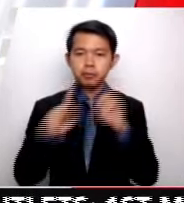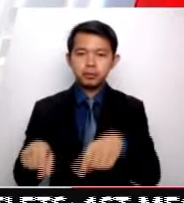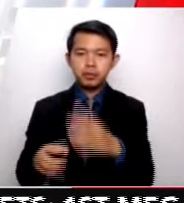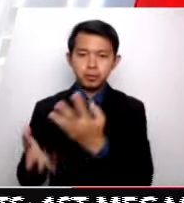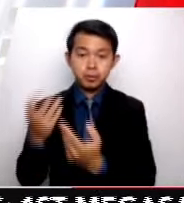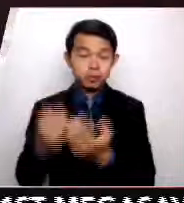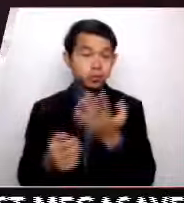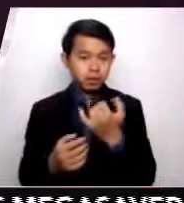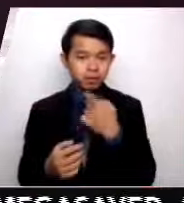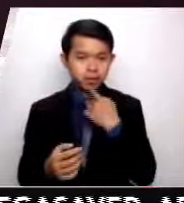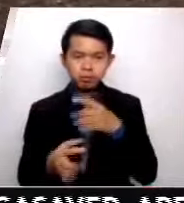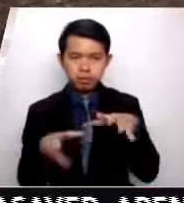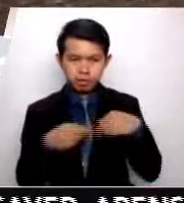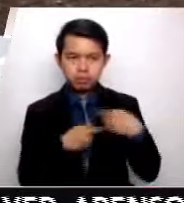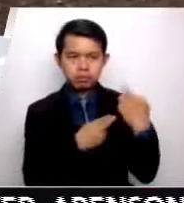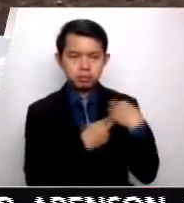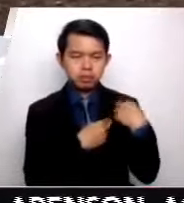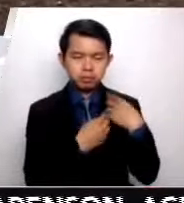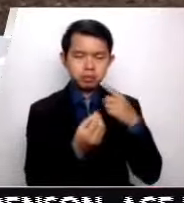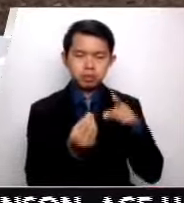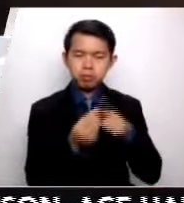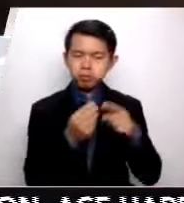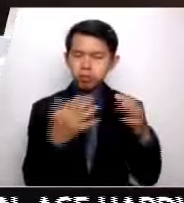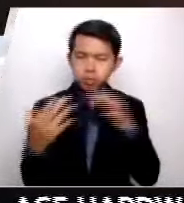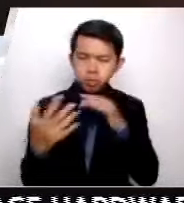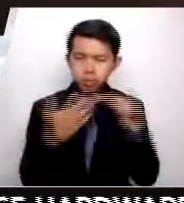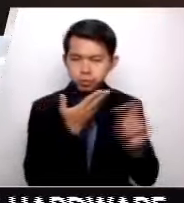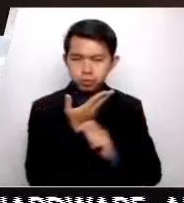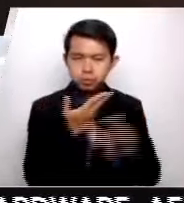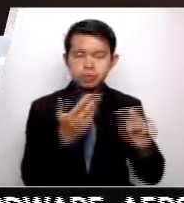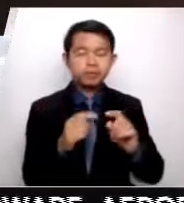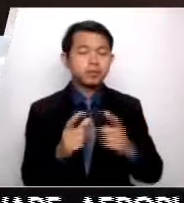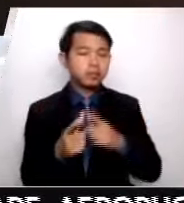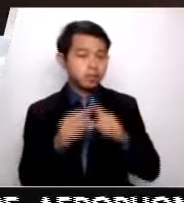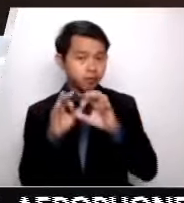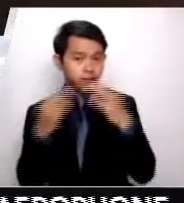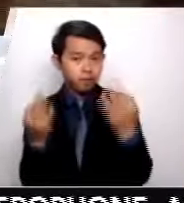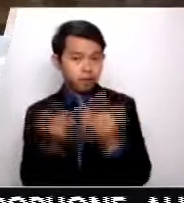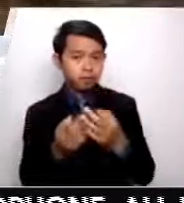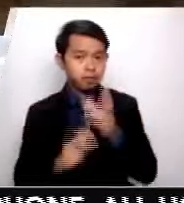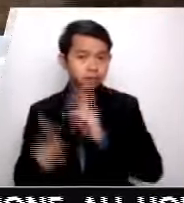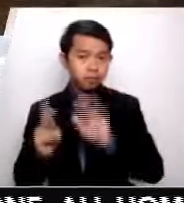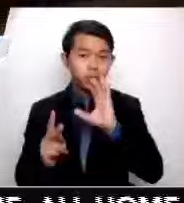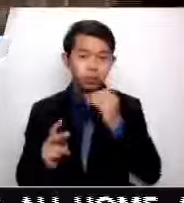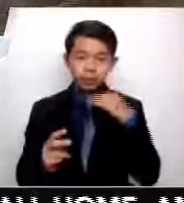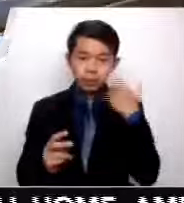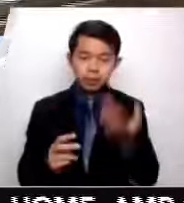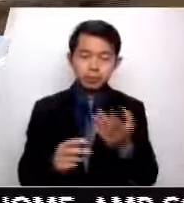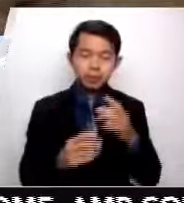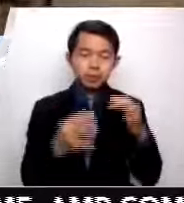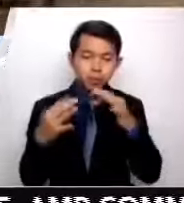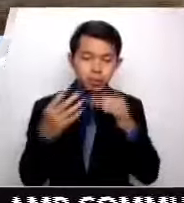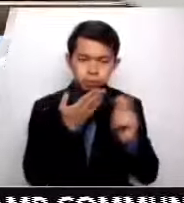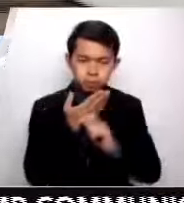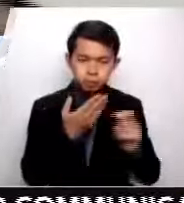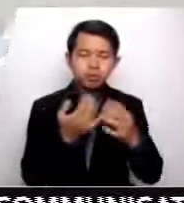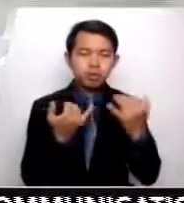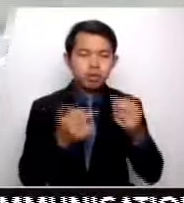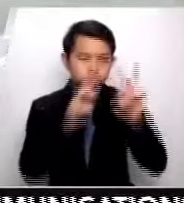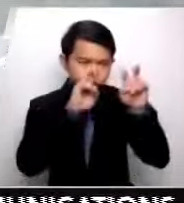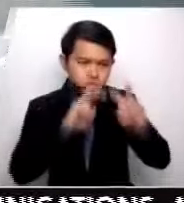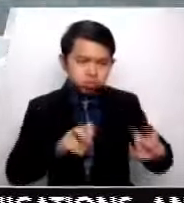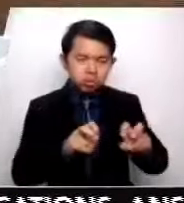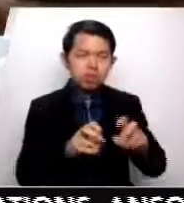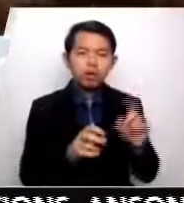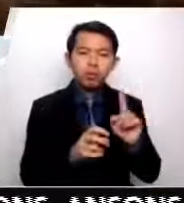war on drugs ang ilang kaanak na mga napatay sa drug war pinag-uusapan na raw ang posibleng legal na hakbang kasunod ng mga pahayag